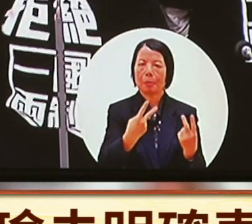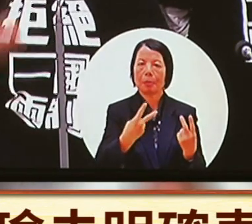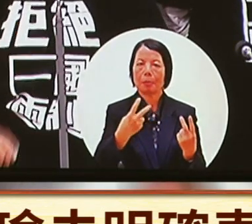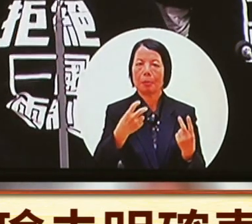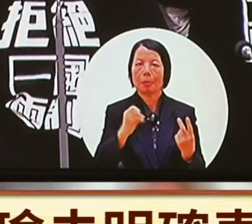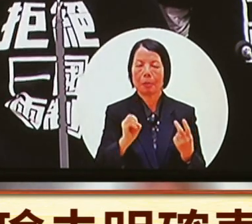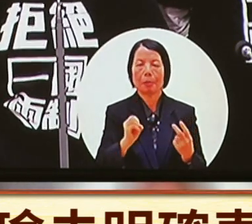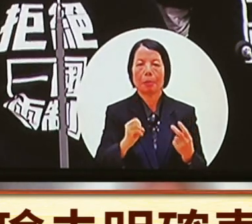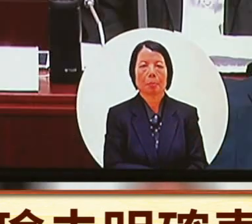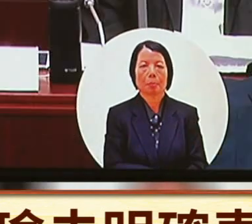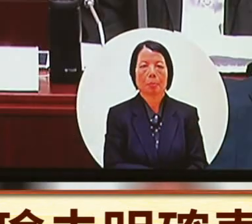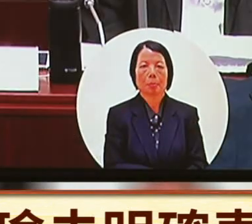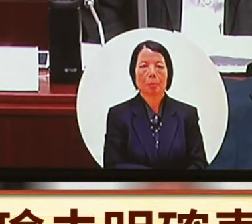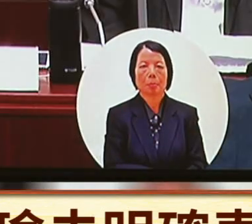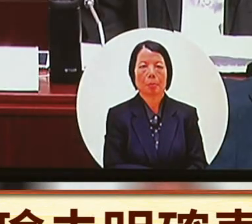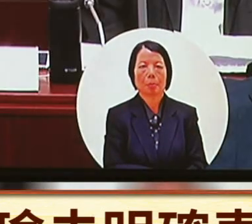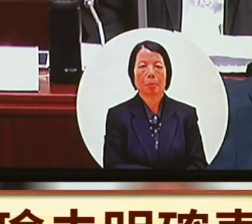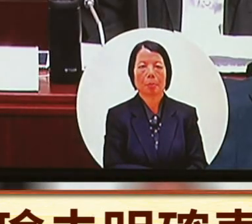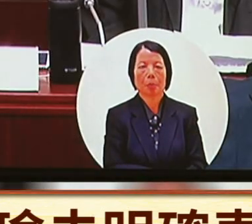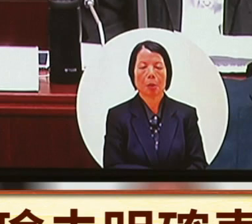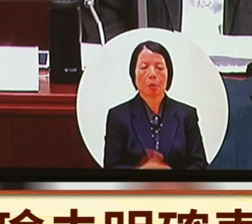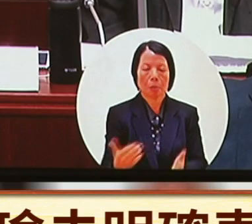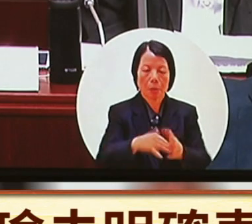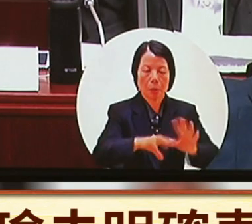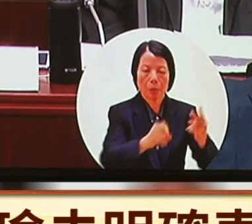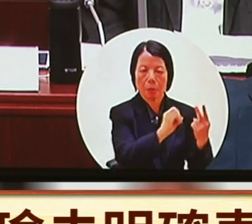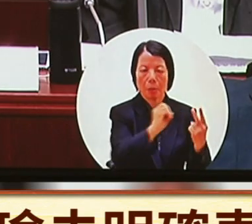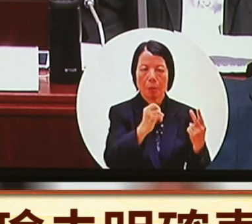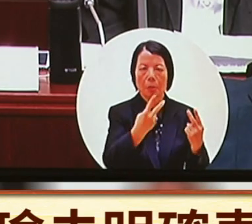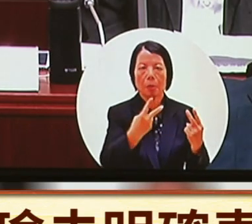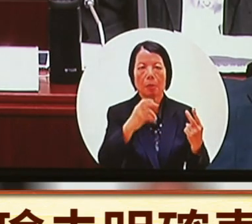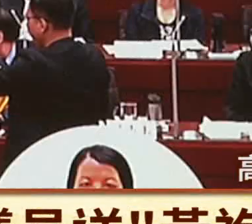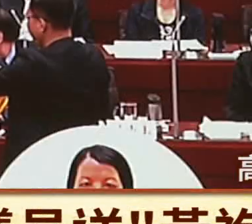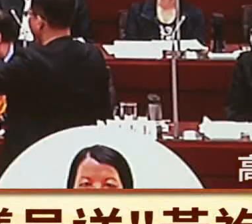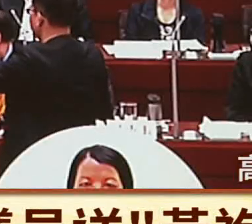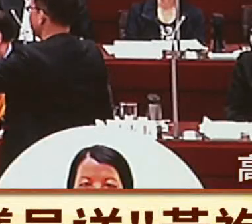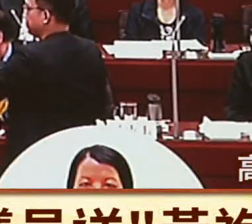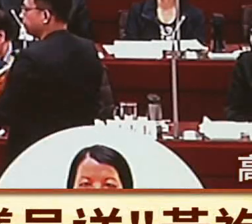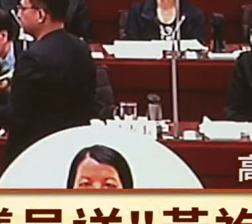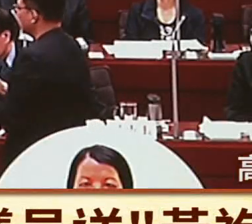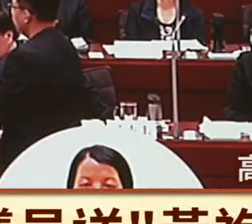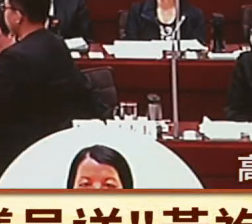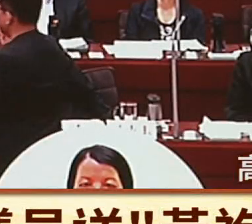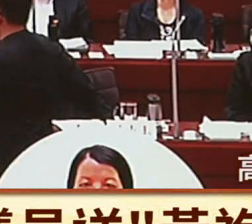尼回答日后还阁真有抽屉的空间。